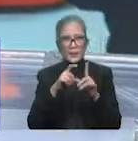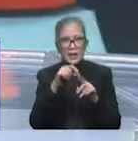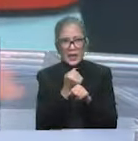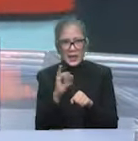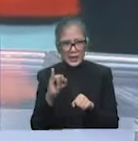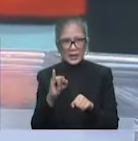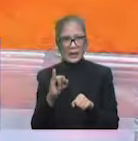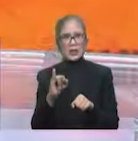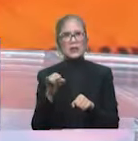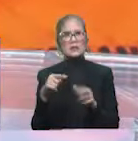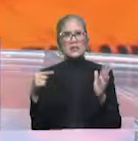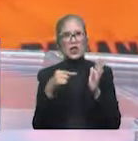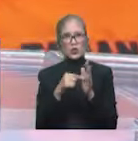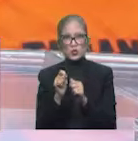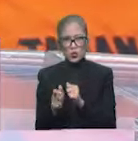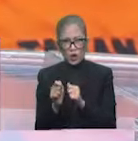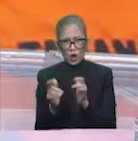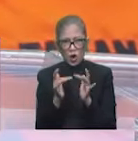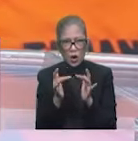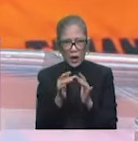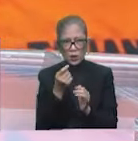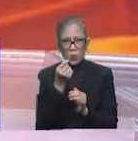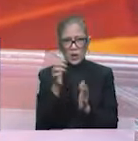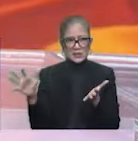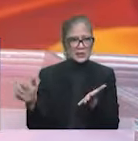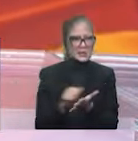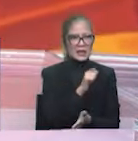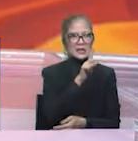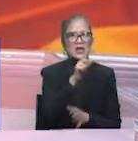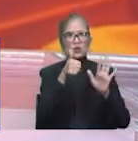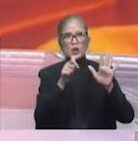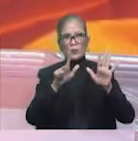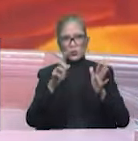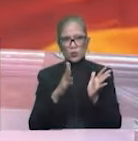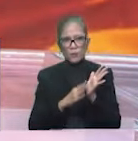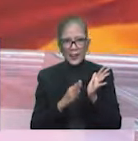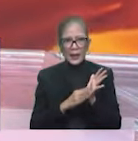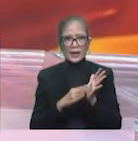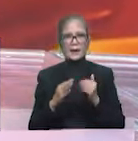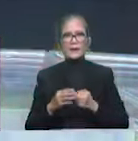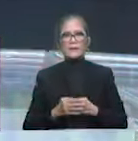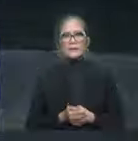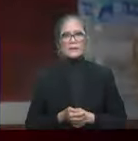memfilter situs judi online. Total uang yang disita 167 miliar rupiah.